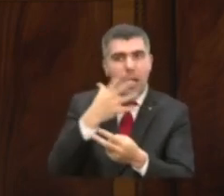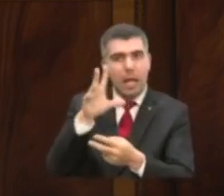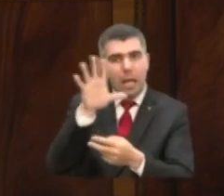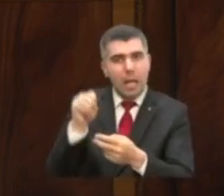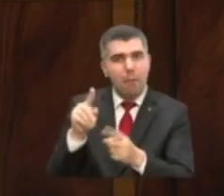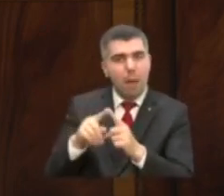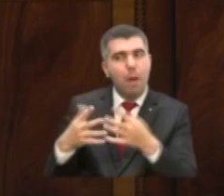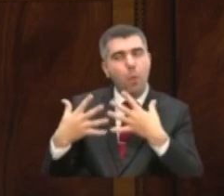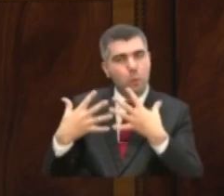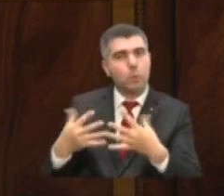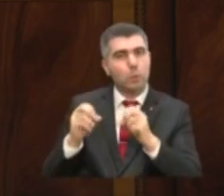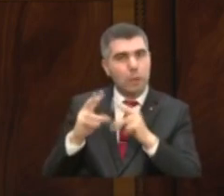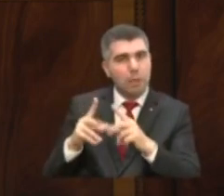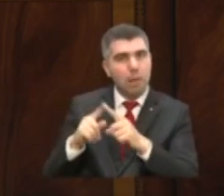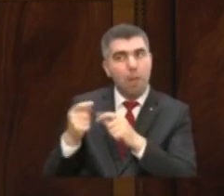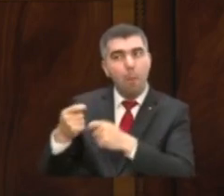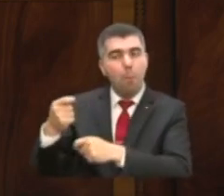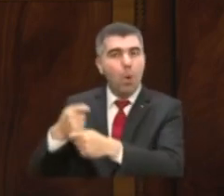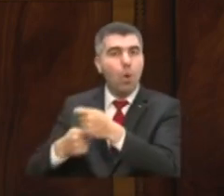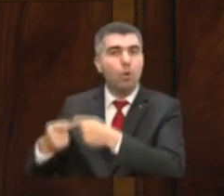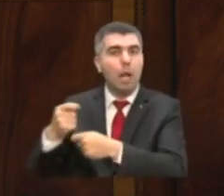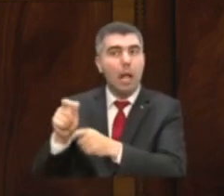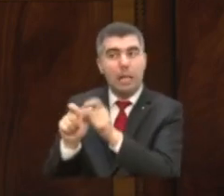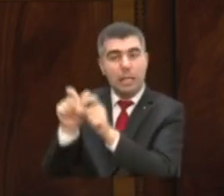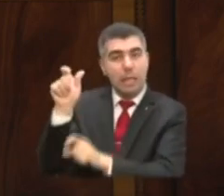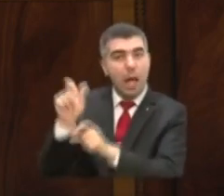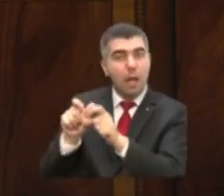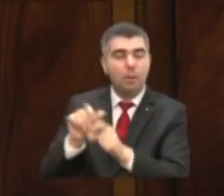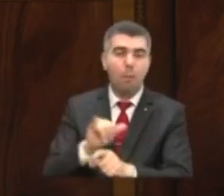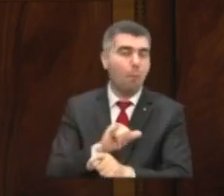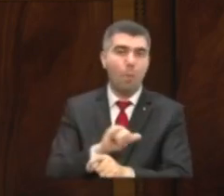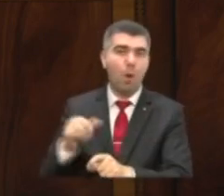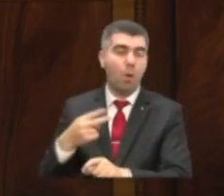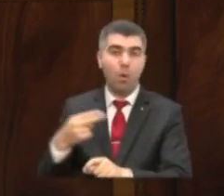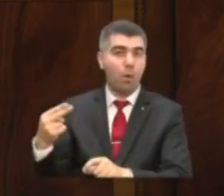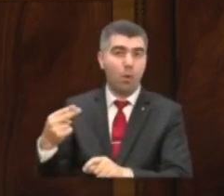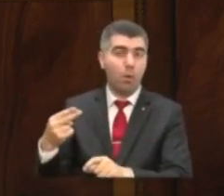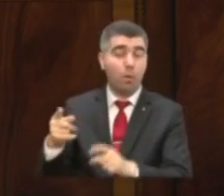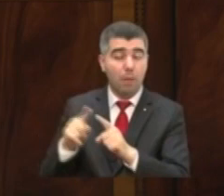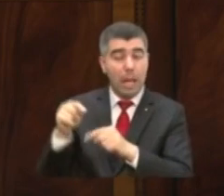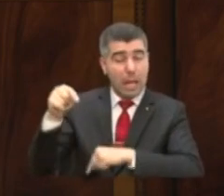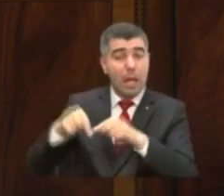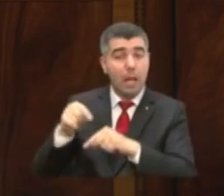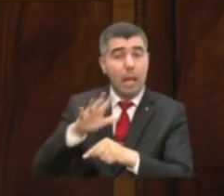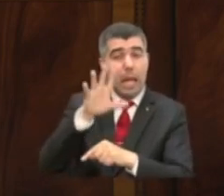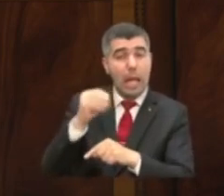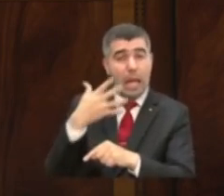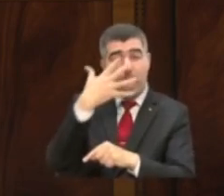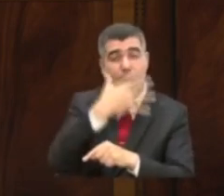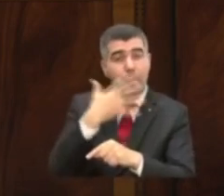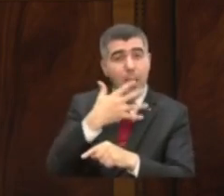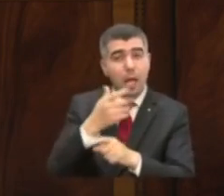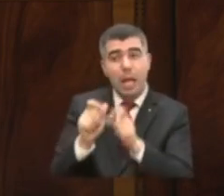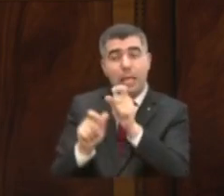أن نحارب الاتجار بالبشر والاتجار بمآسي هؤلاء المهاجرين من قبل شبكات، هذه الشبكات